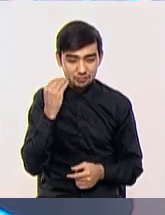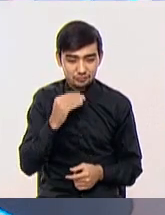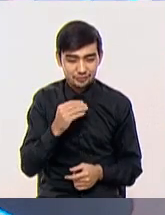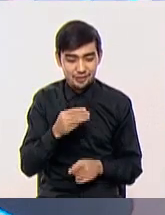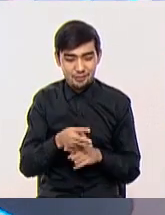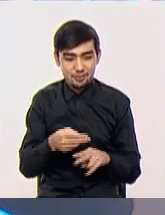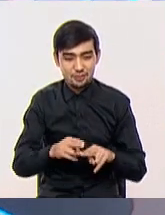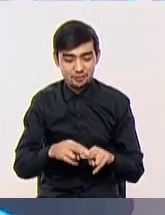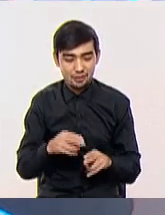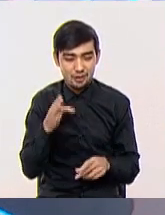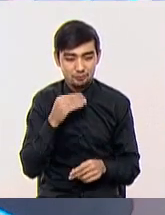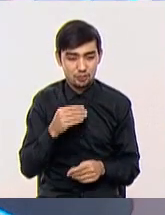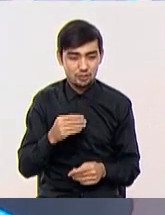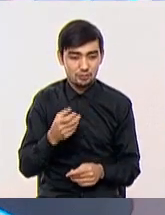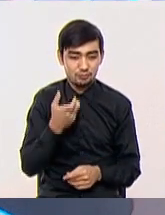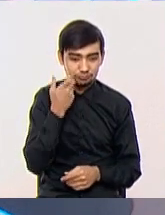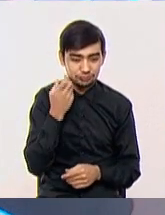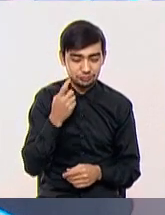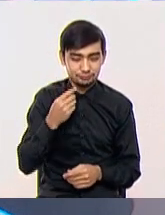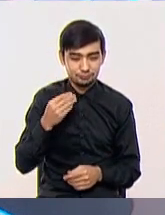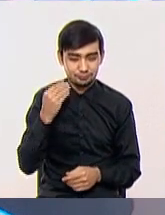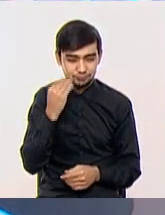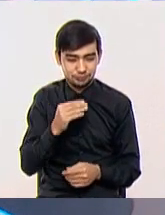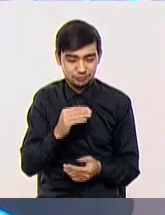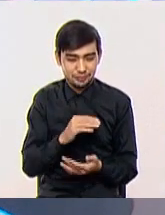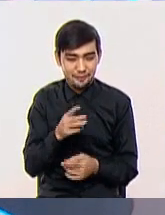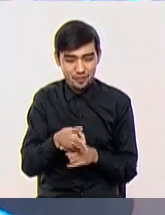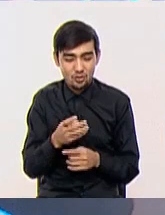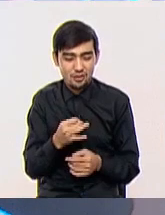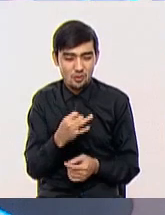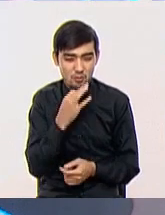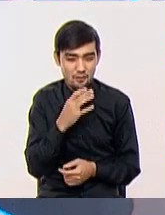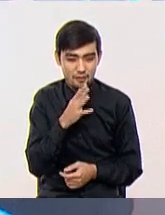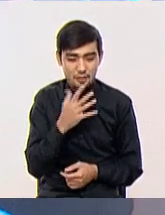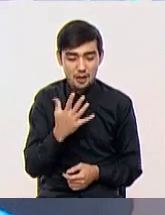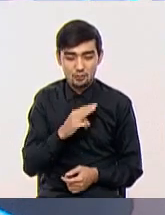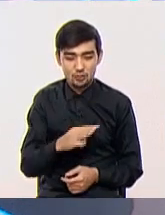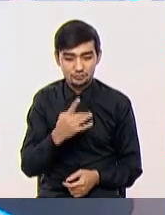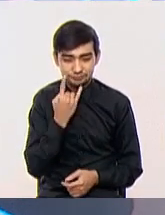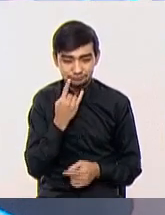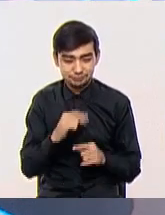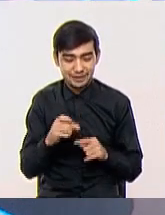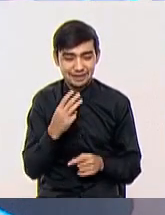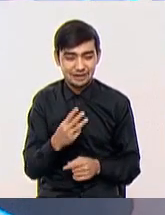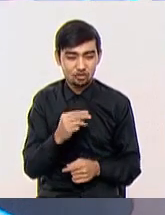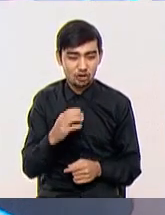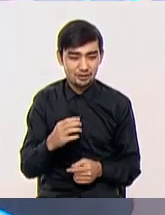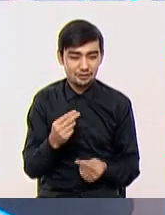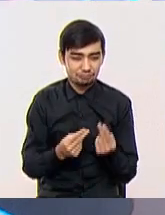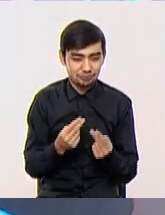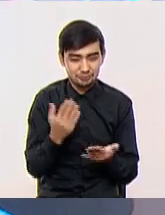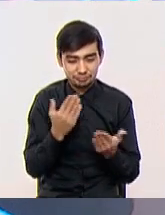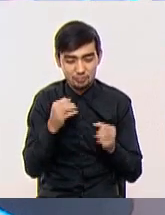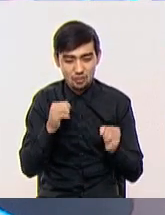камерами которые позволяют получить идеальное видео в любых условиях пять минут зарядки три часа видео или игр так